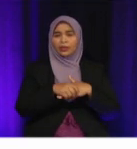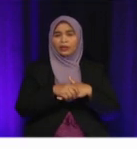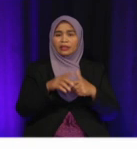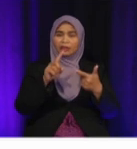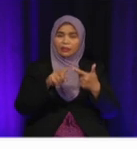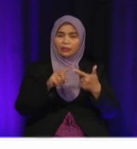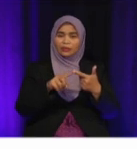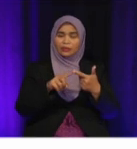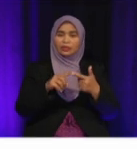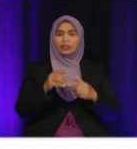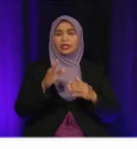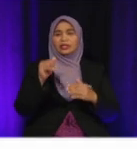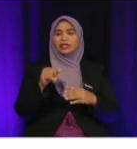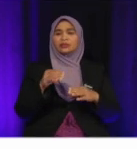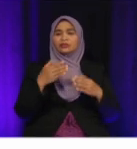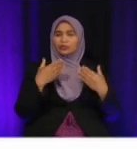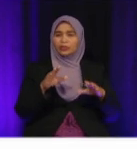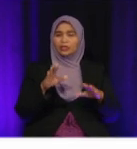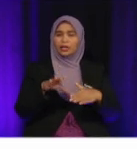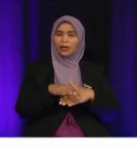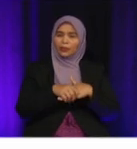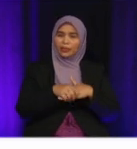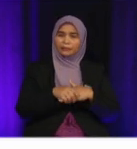pezina muhsan yang sudah berkahwin.